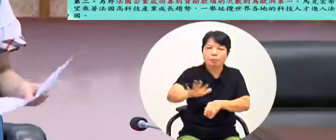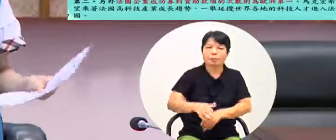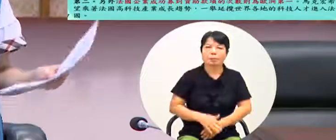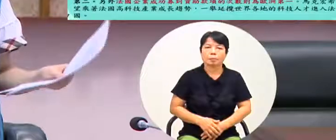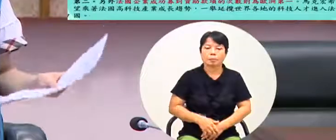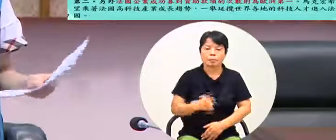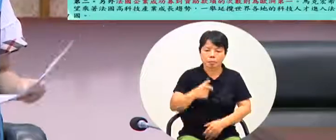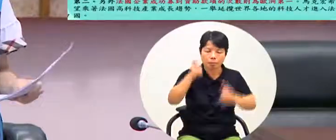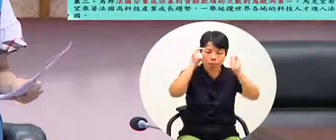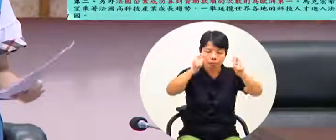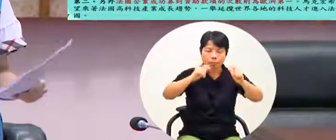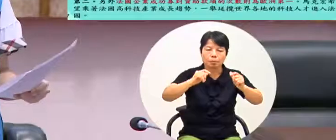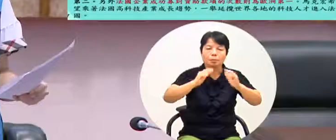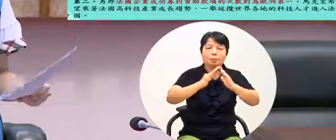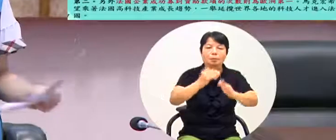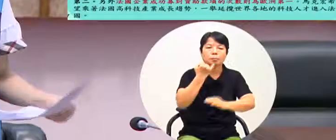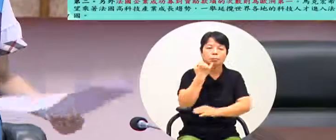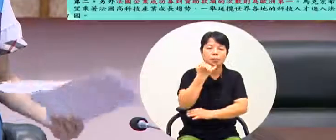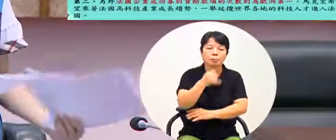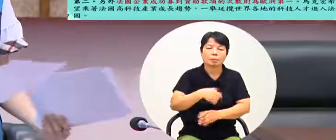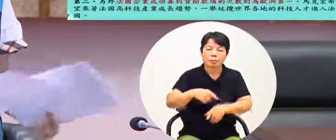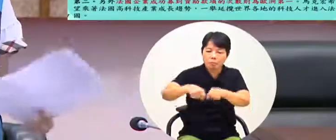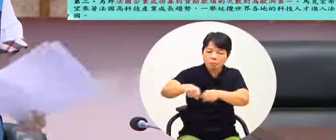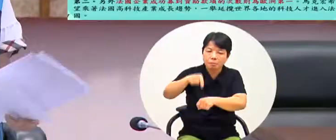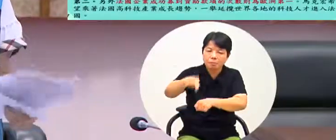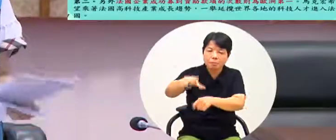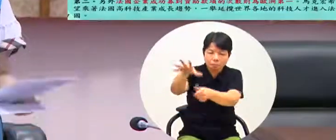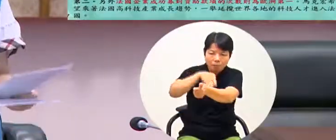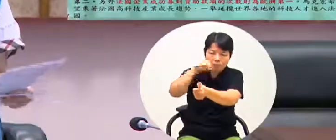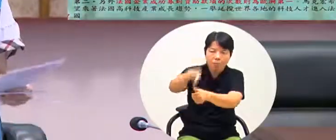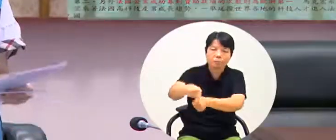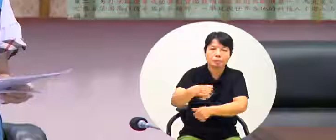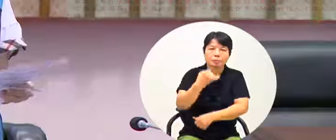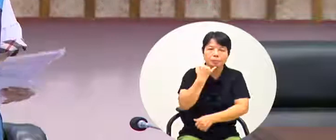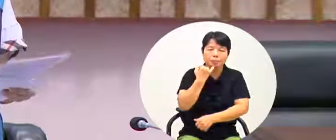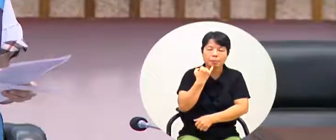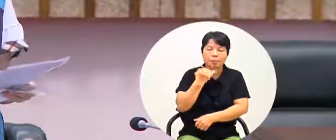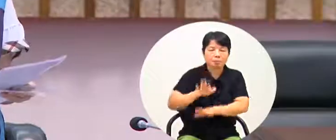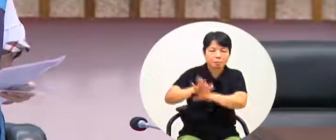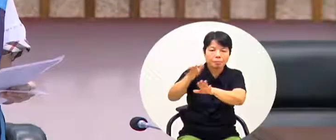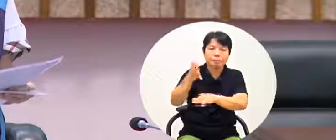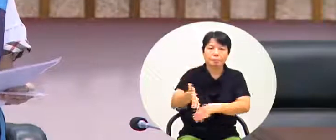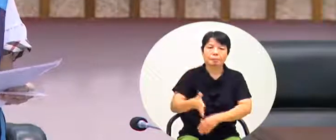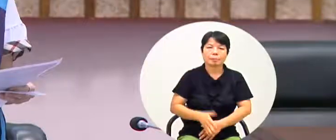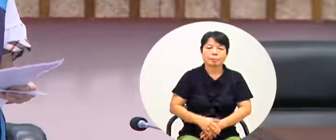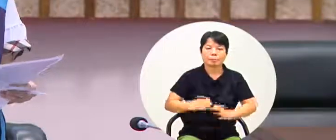能不能朝这个目标来前进呢？请杜发局长回答。 李局长，请答复。